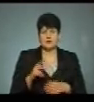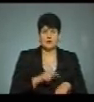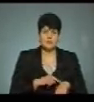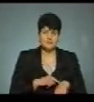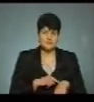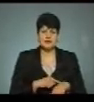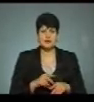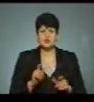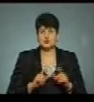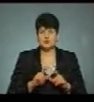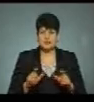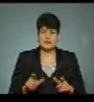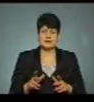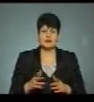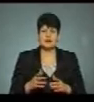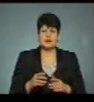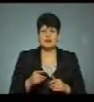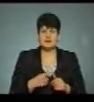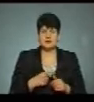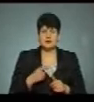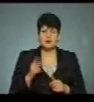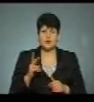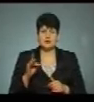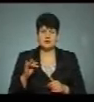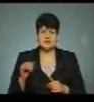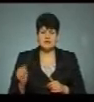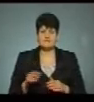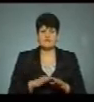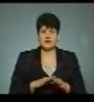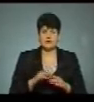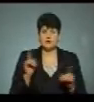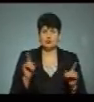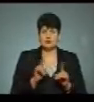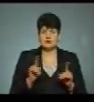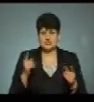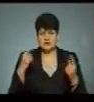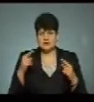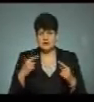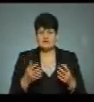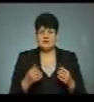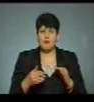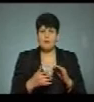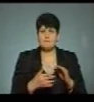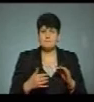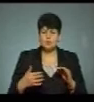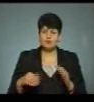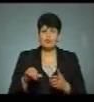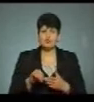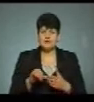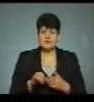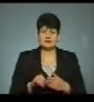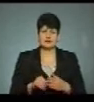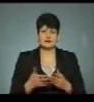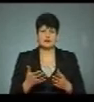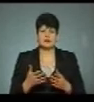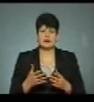Тернопільського музичного коледжу імені Соломії Крушельницького Георгій Матвієв виконав музичний твір «Взяв би бандуру». Учасниці зразкового